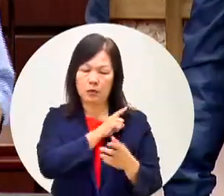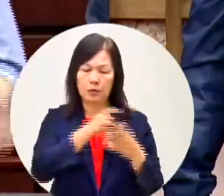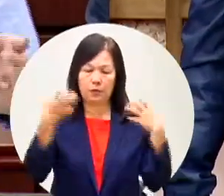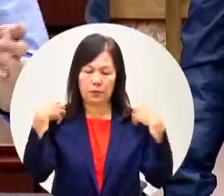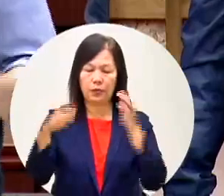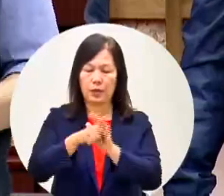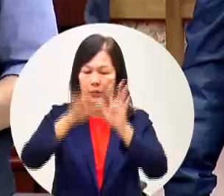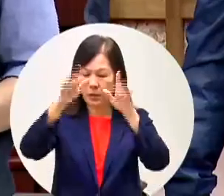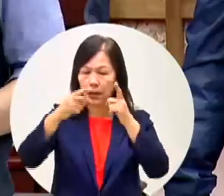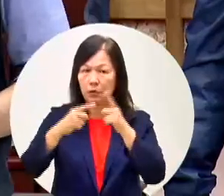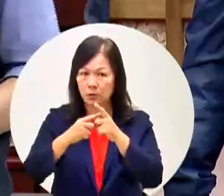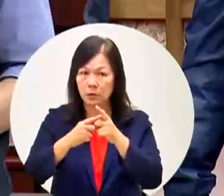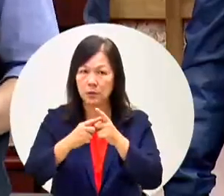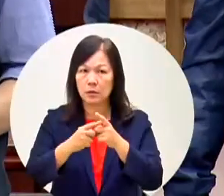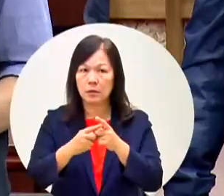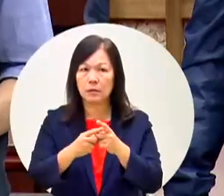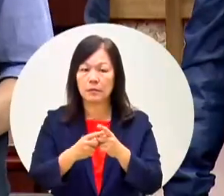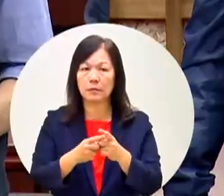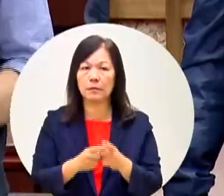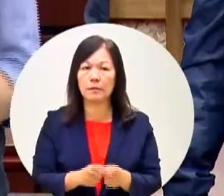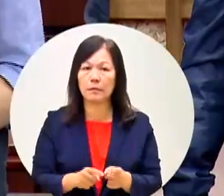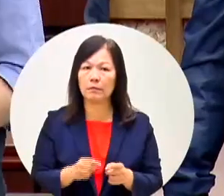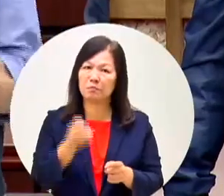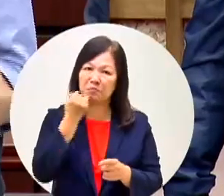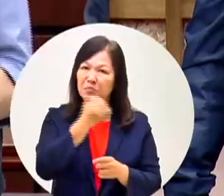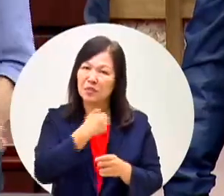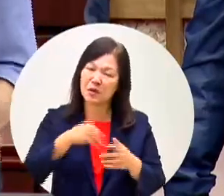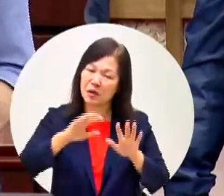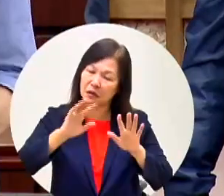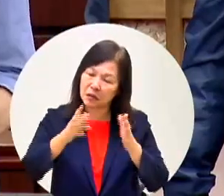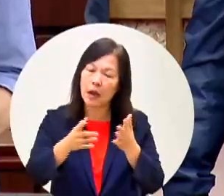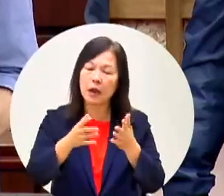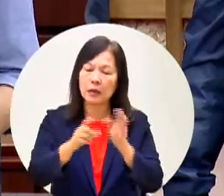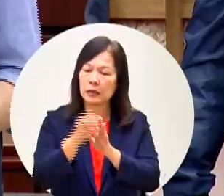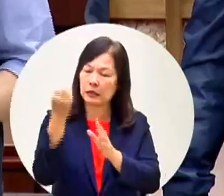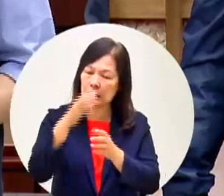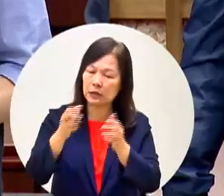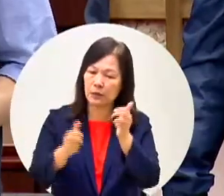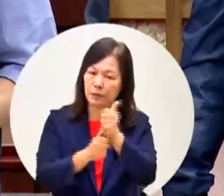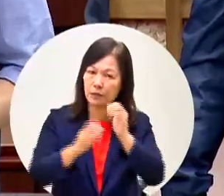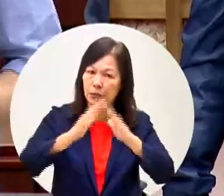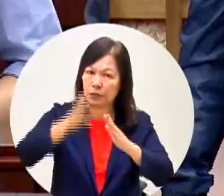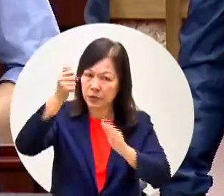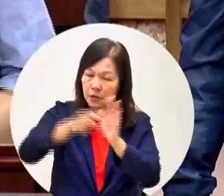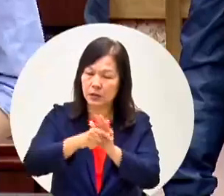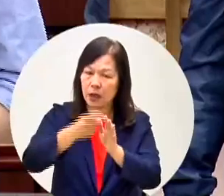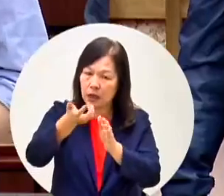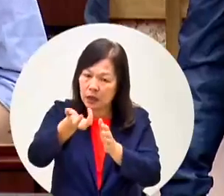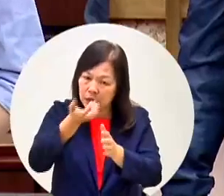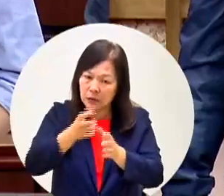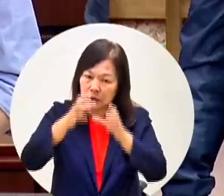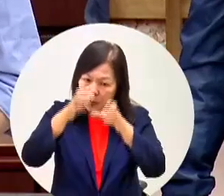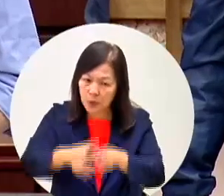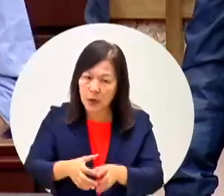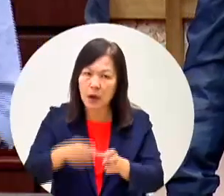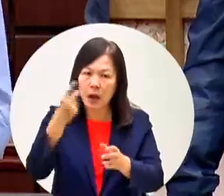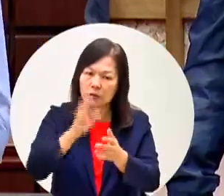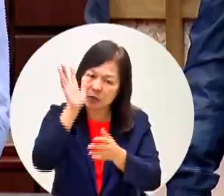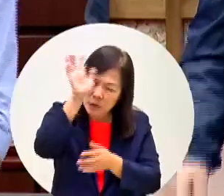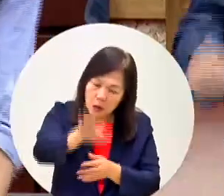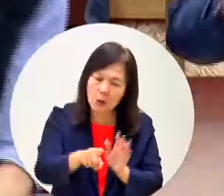也许是在新的副市长报到之前我们就成立，或者之后，我现在还要再继续考虑，但不管怎么样会很